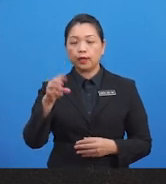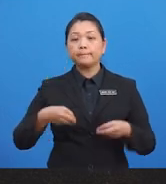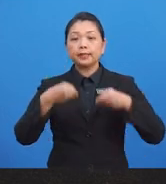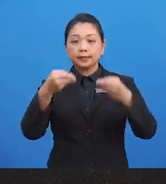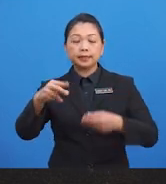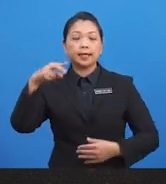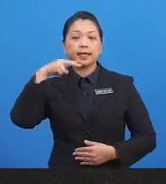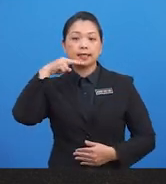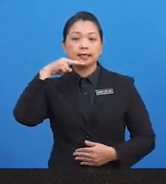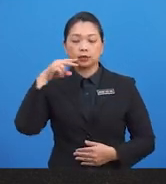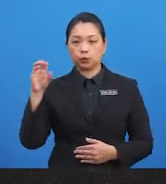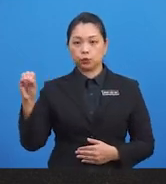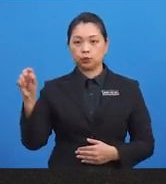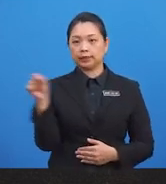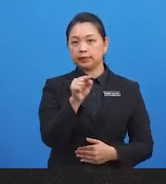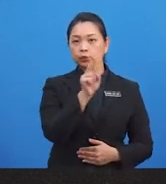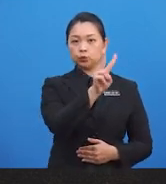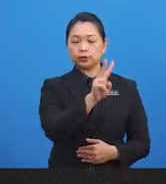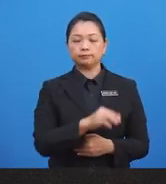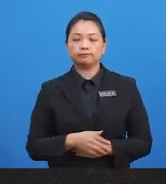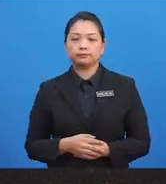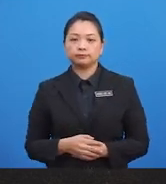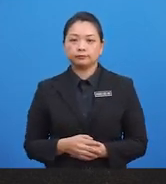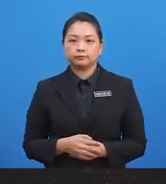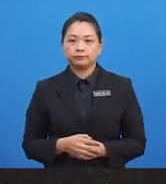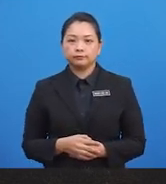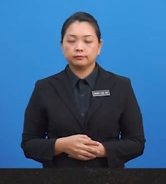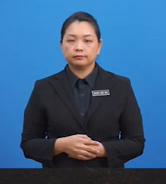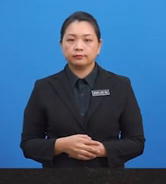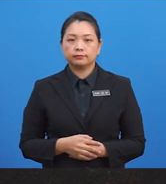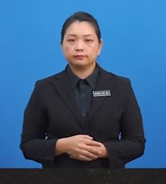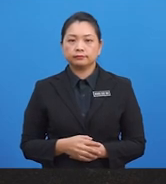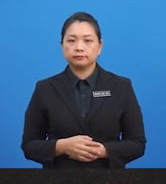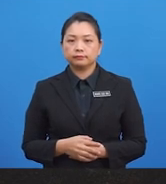dan L2 bagi had 0 hingga 2.